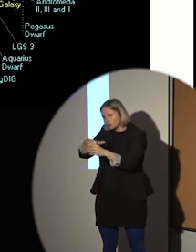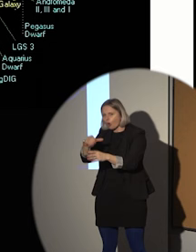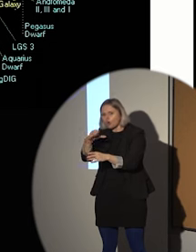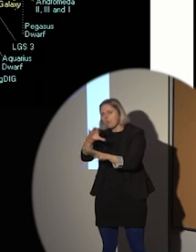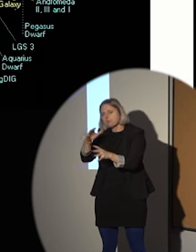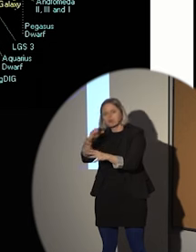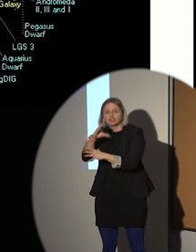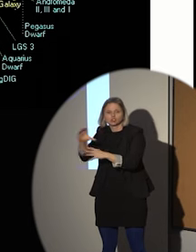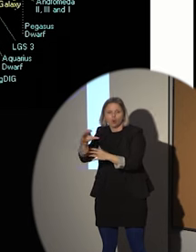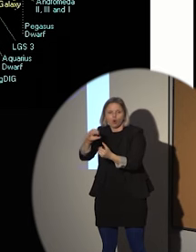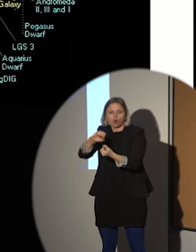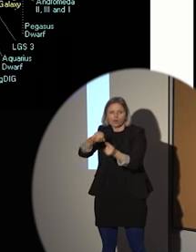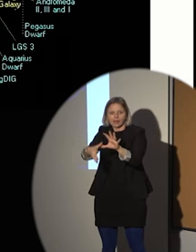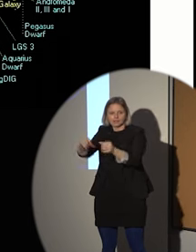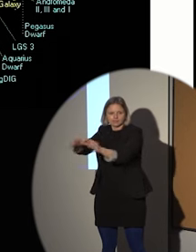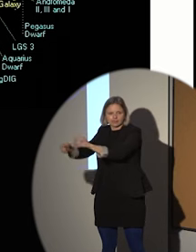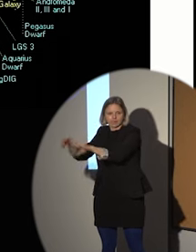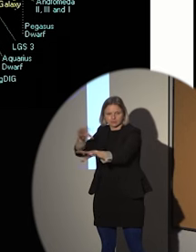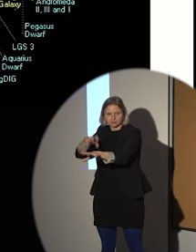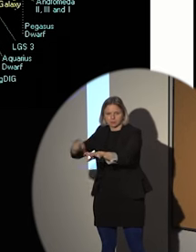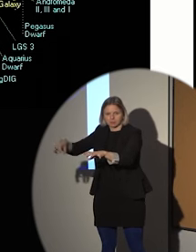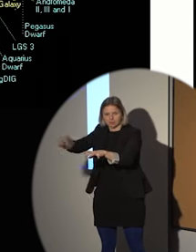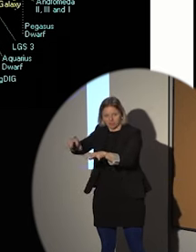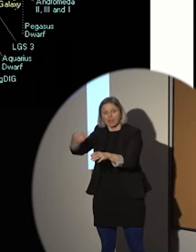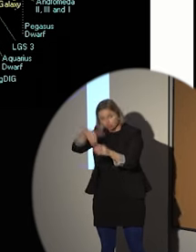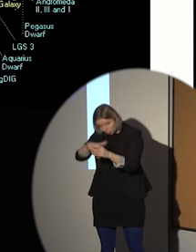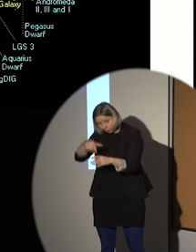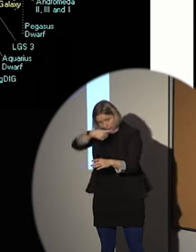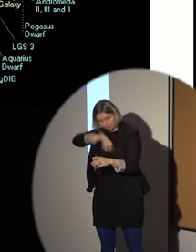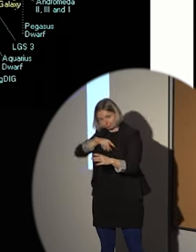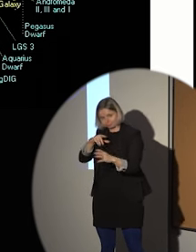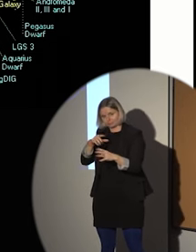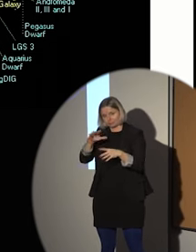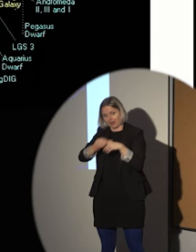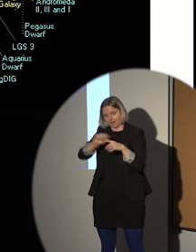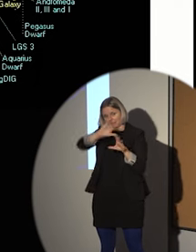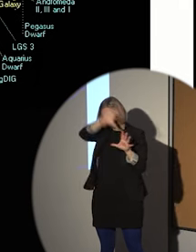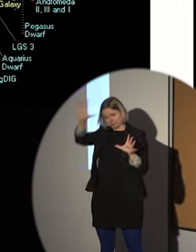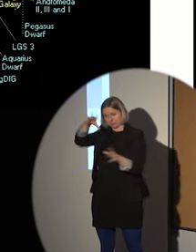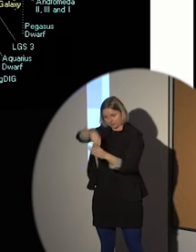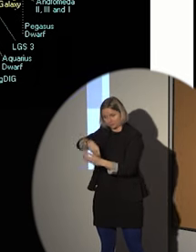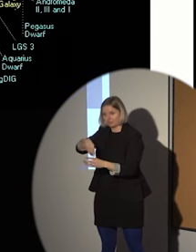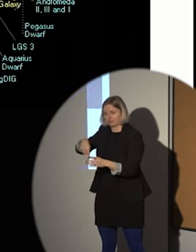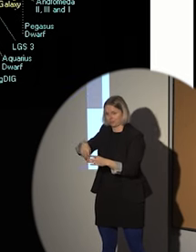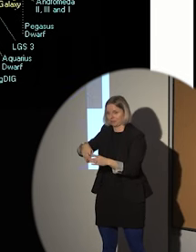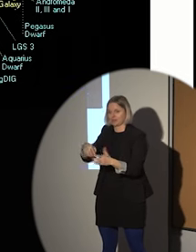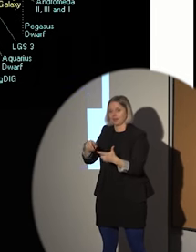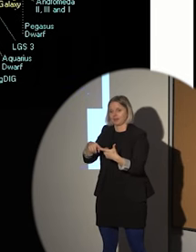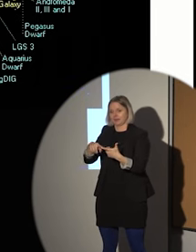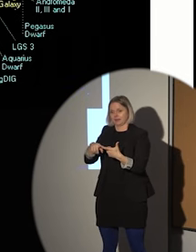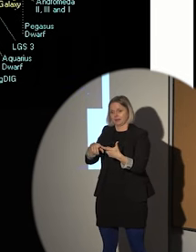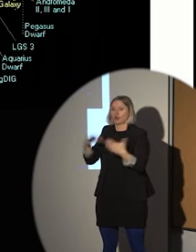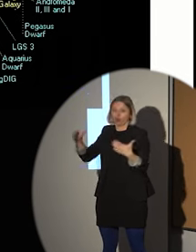qui inclut notre galaxie, la Voie lactée, qui inclut la grande